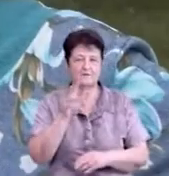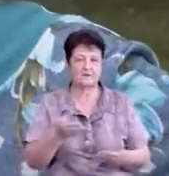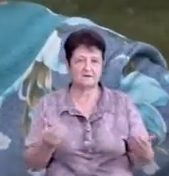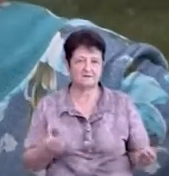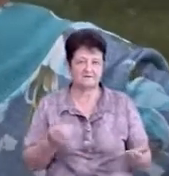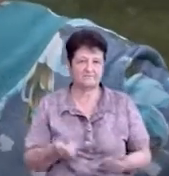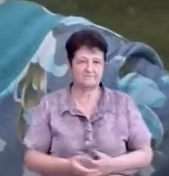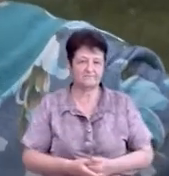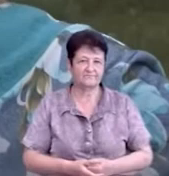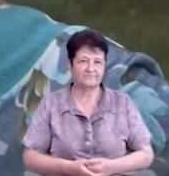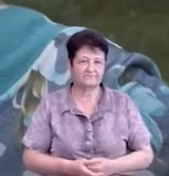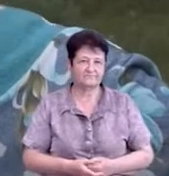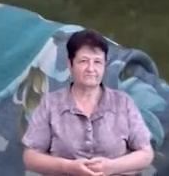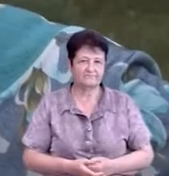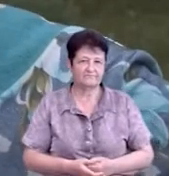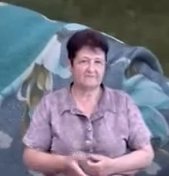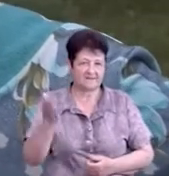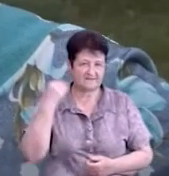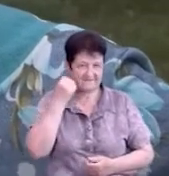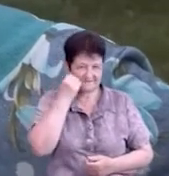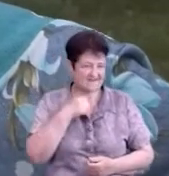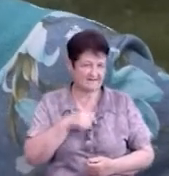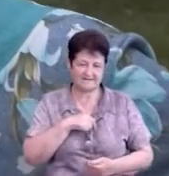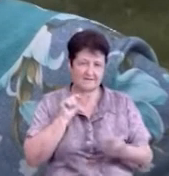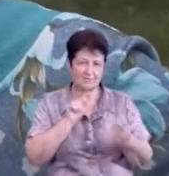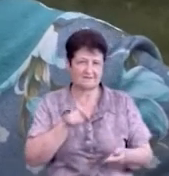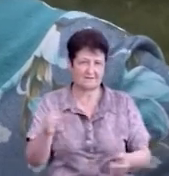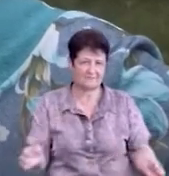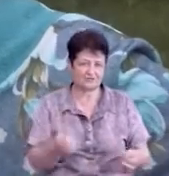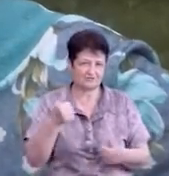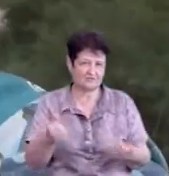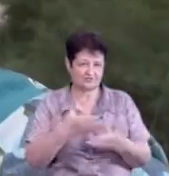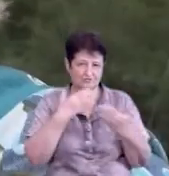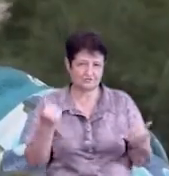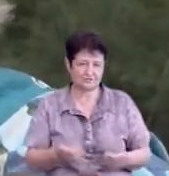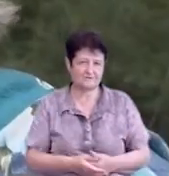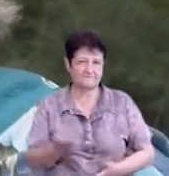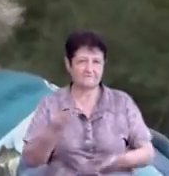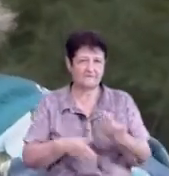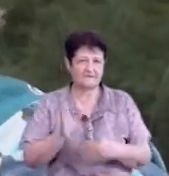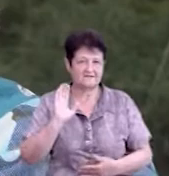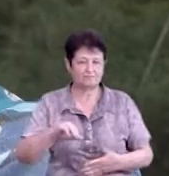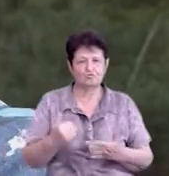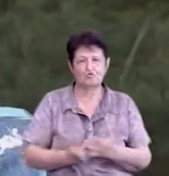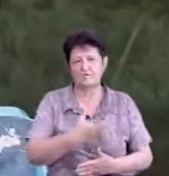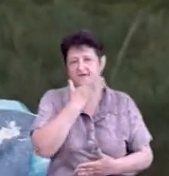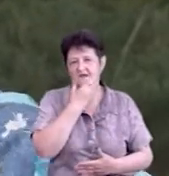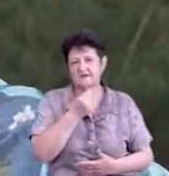ті старі, ні, я не, я противник. Там нема нічого хорошого. Якщо будуть вони нові,